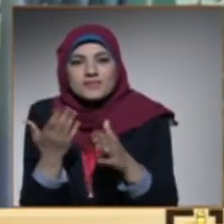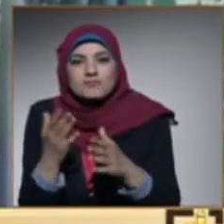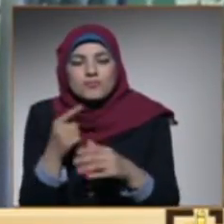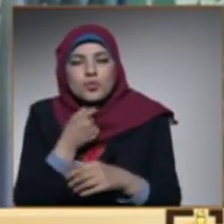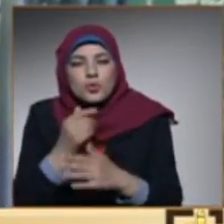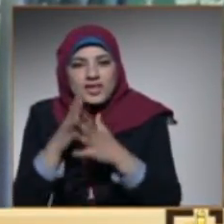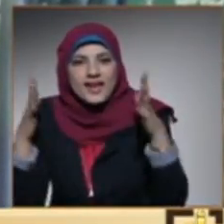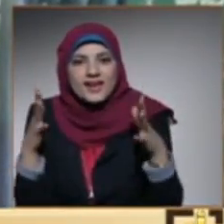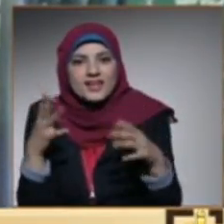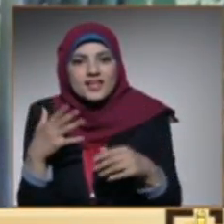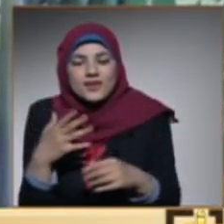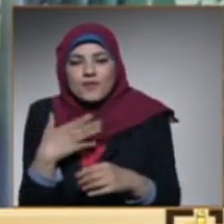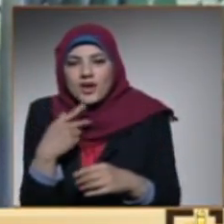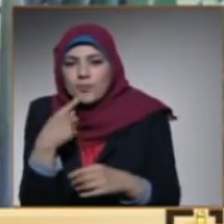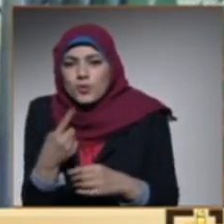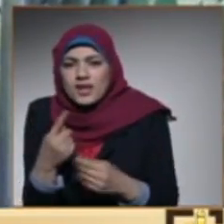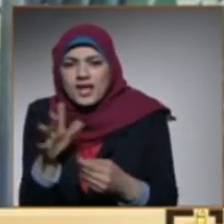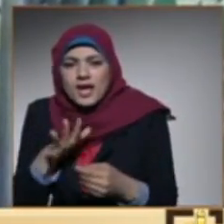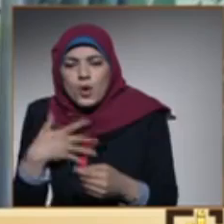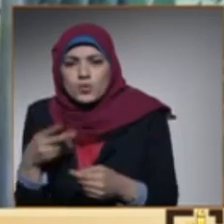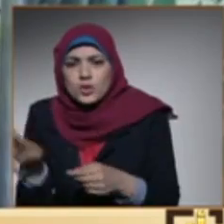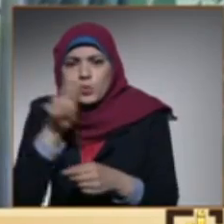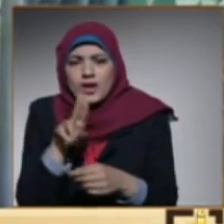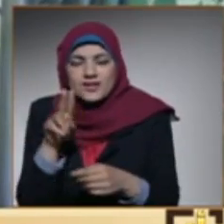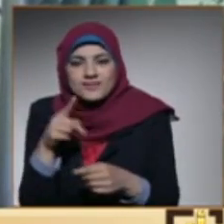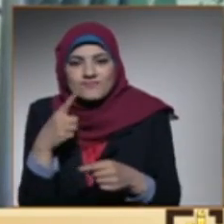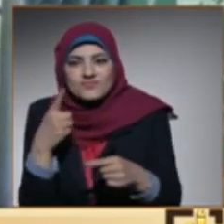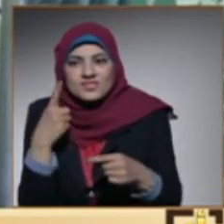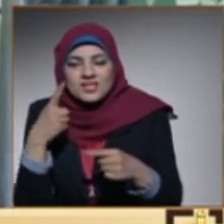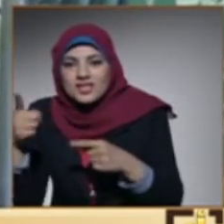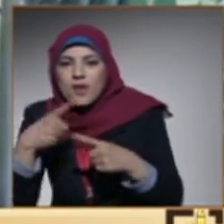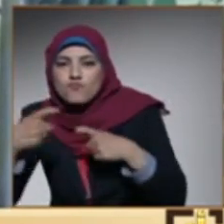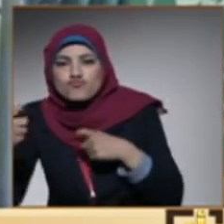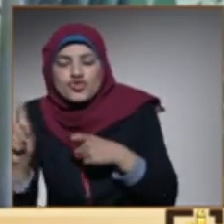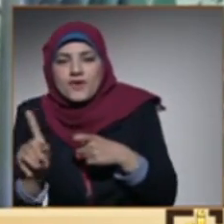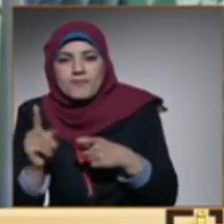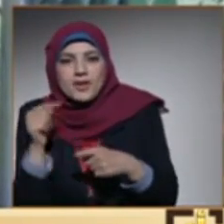انت بتتكلمي، انا مش فاهمه.